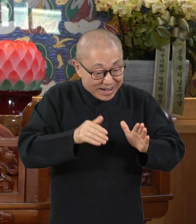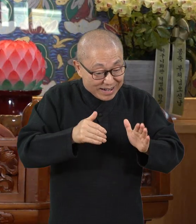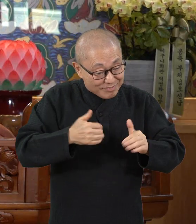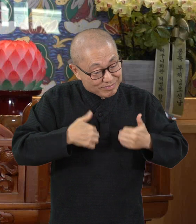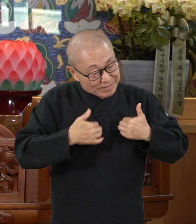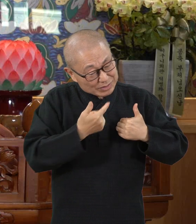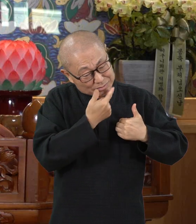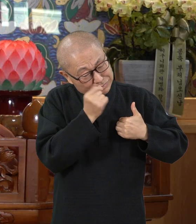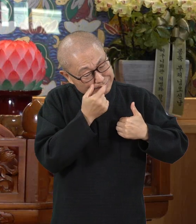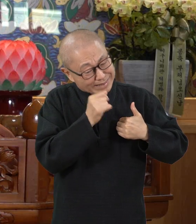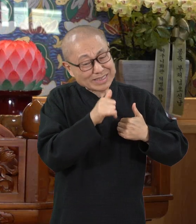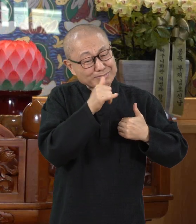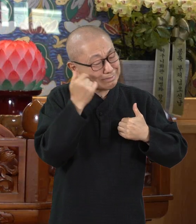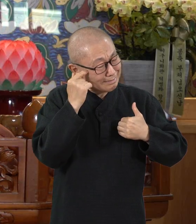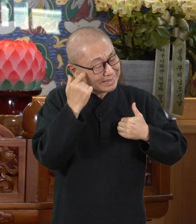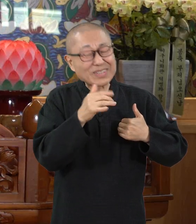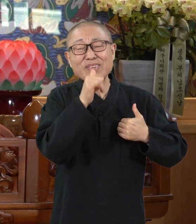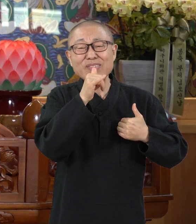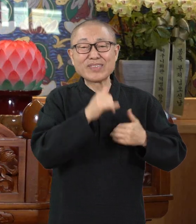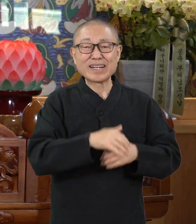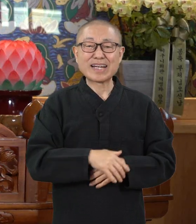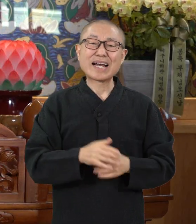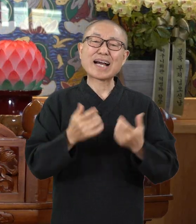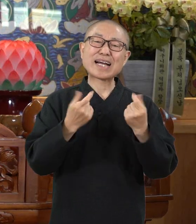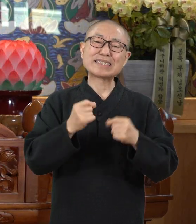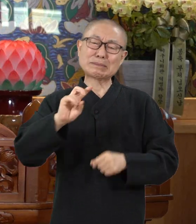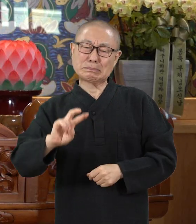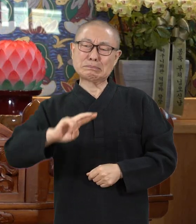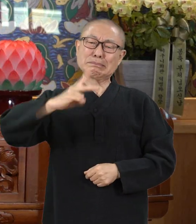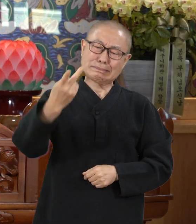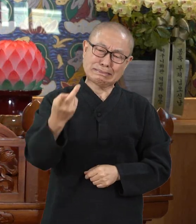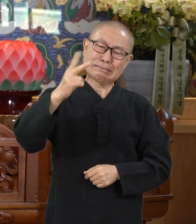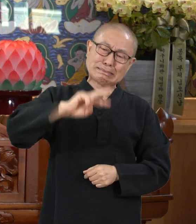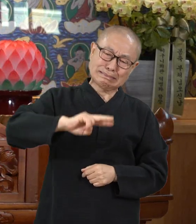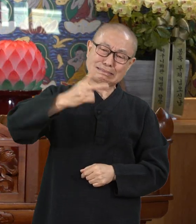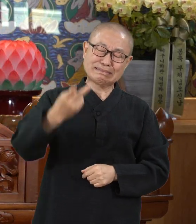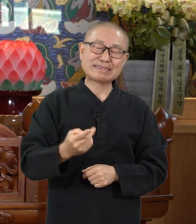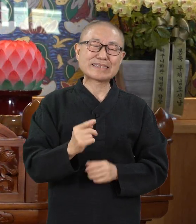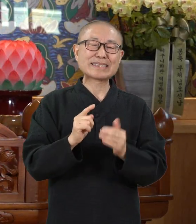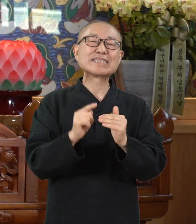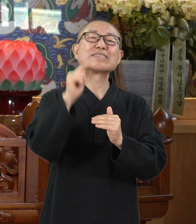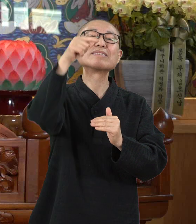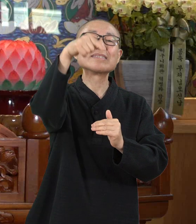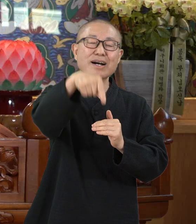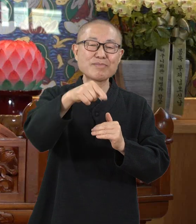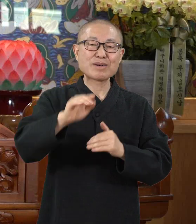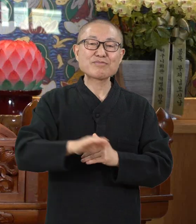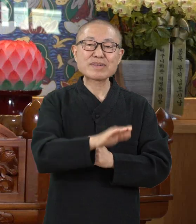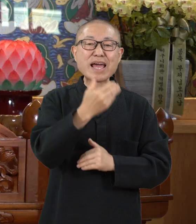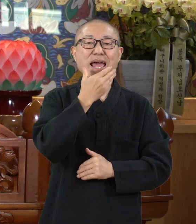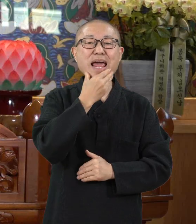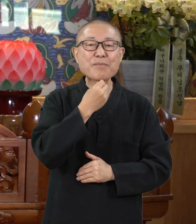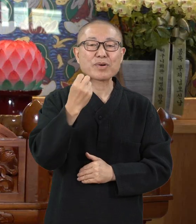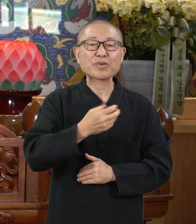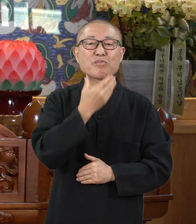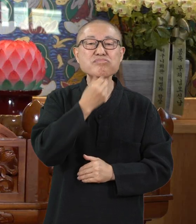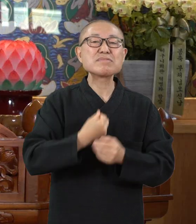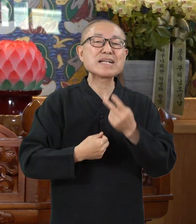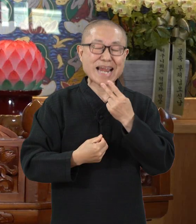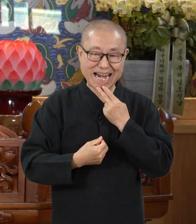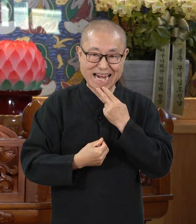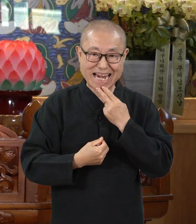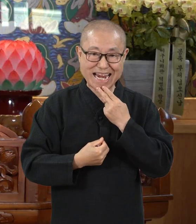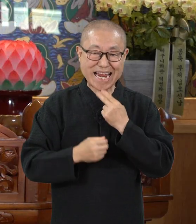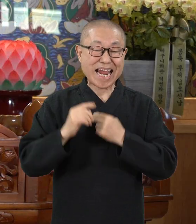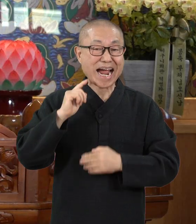뭔가 부족한 생각이 들고 이러한 것은 그 너머에 우리가 행복과 불행,